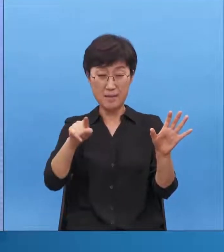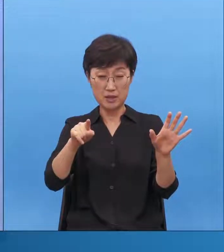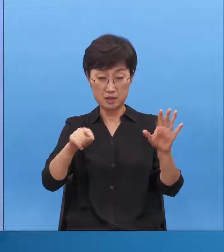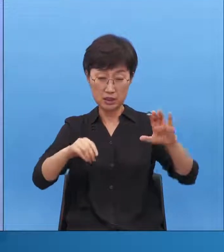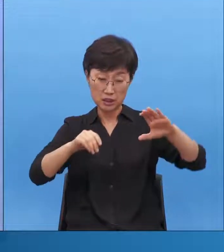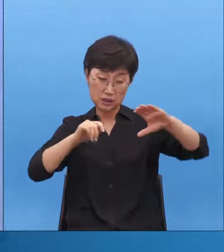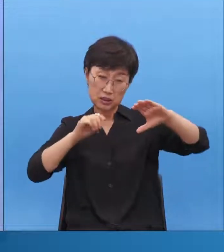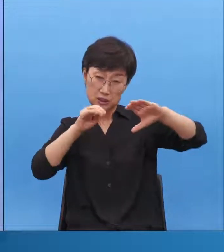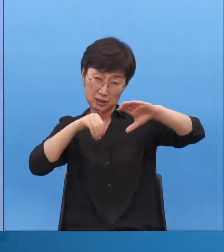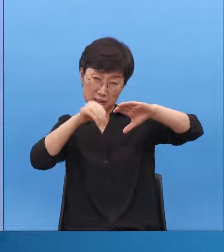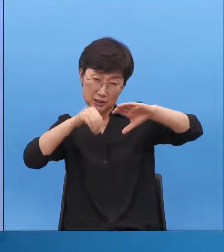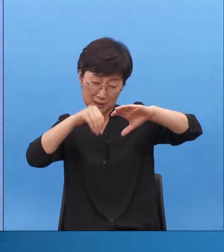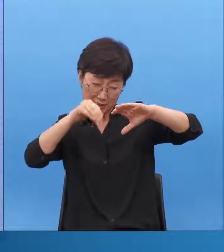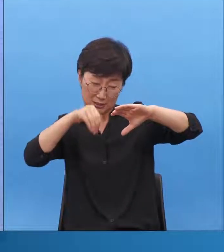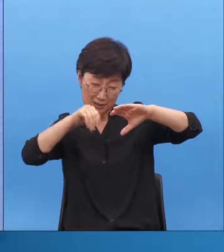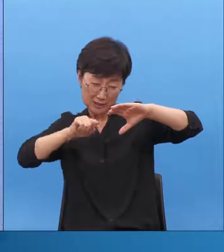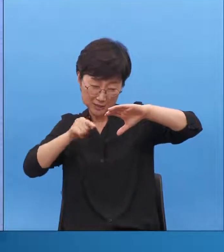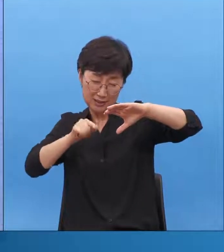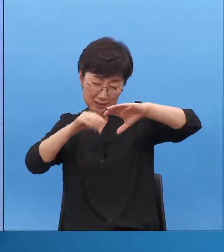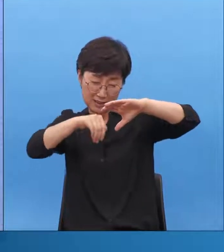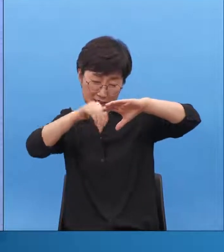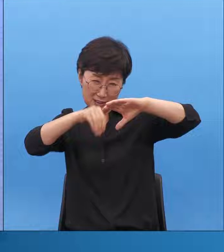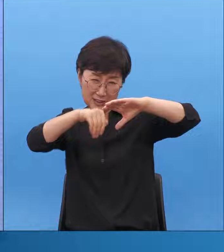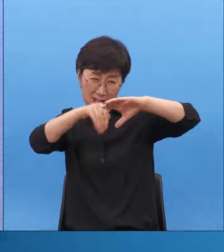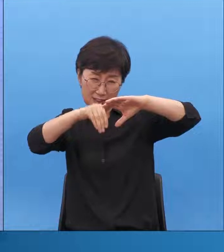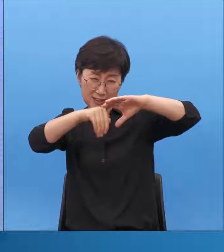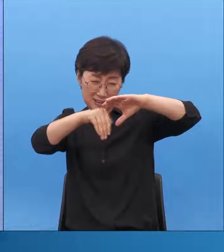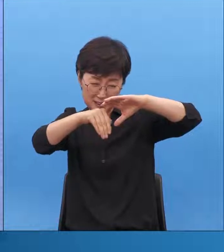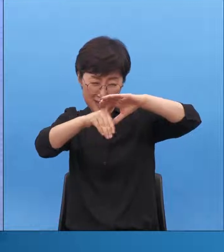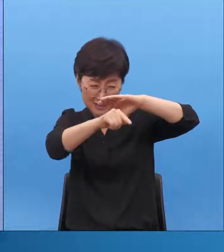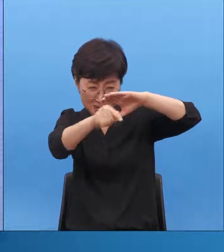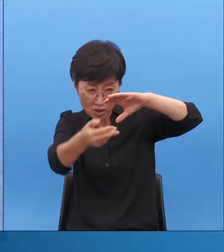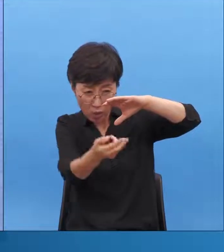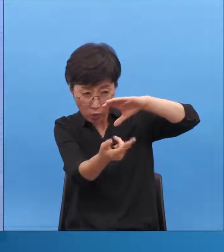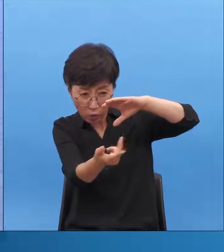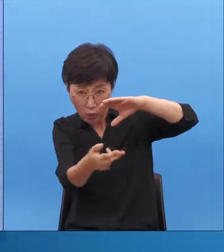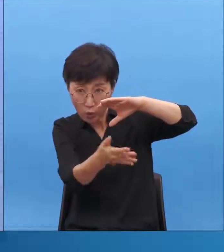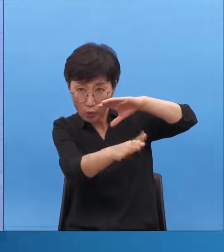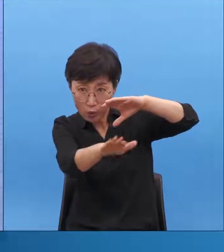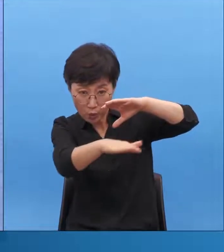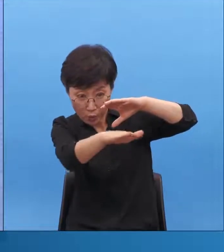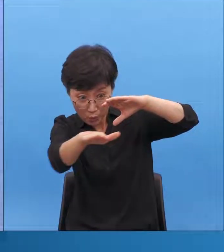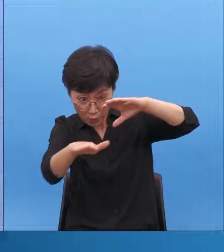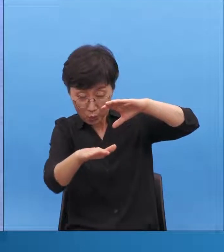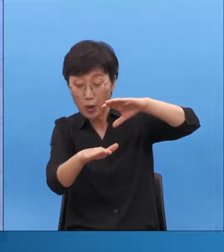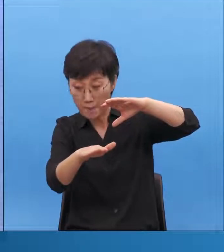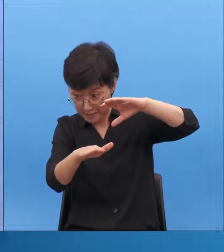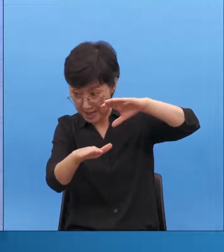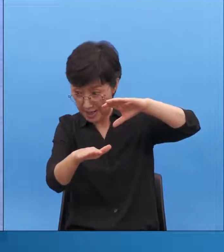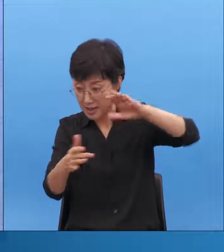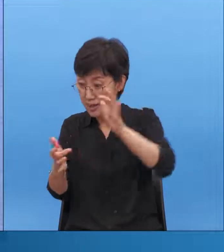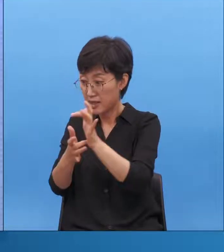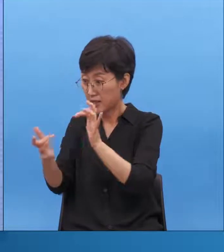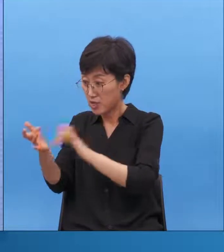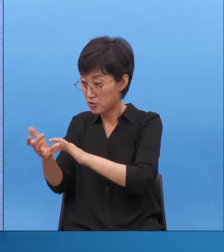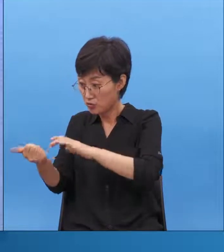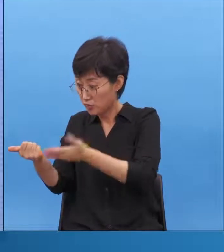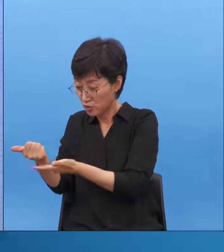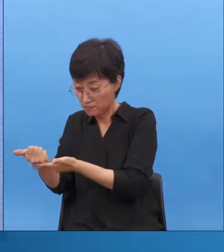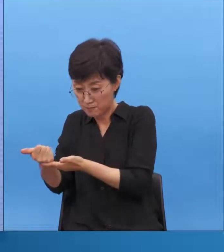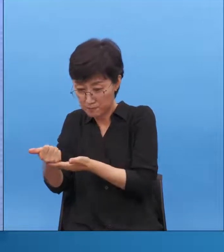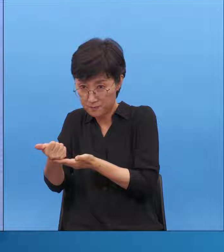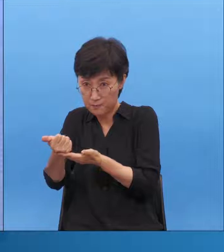속에 동굴 비슷하게 만들어진 큰 집입니다. 그 무덤을 말해요. A tomb cut out of a rock, it pretty much is